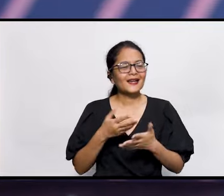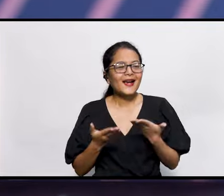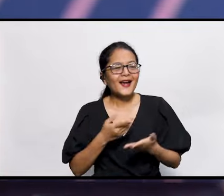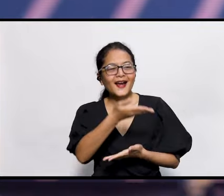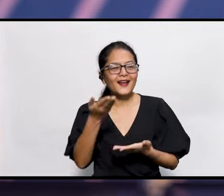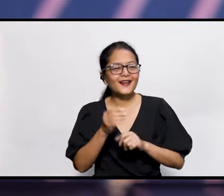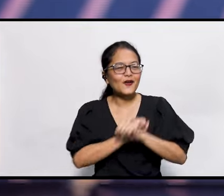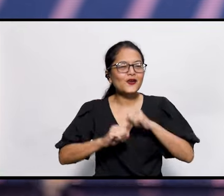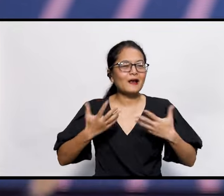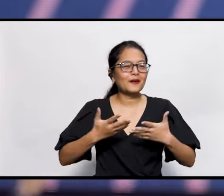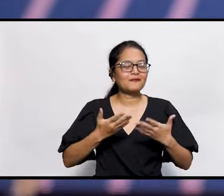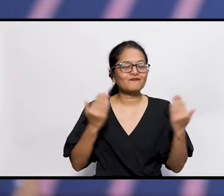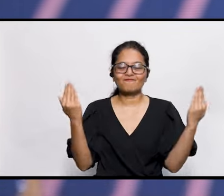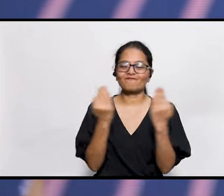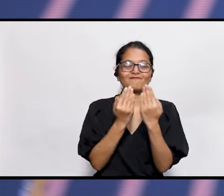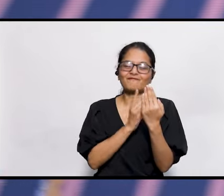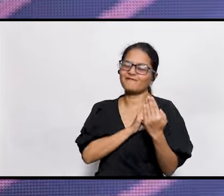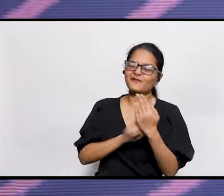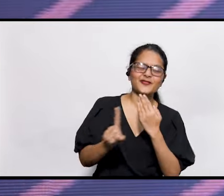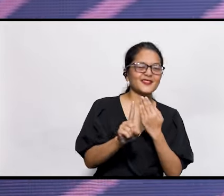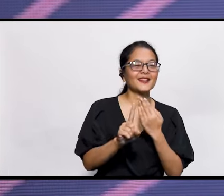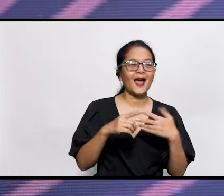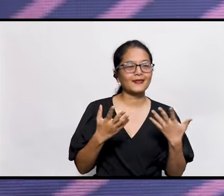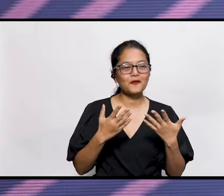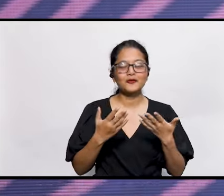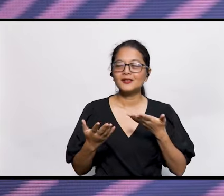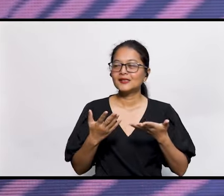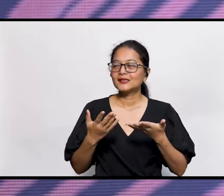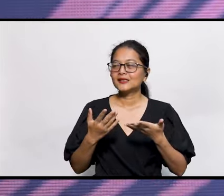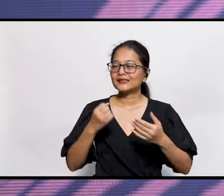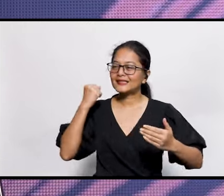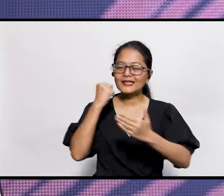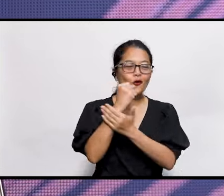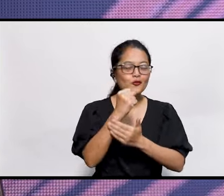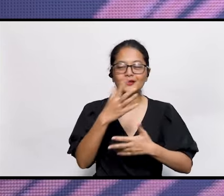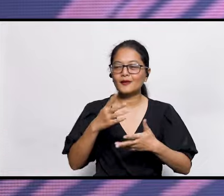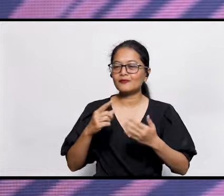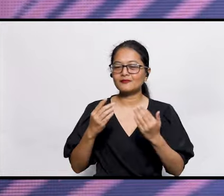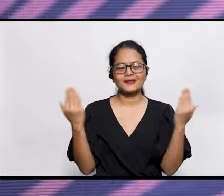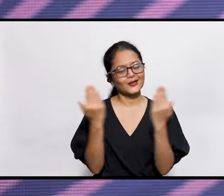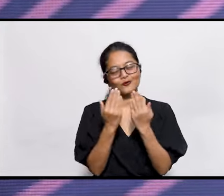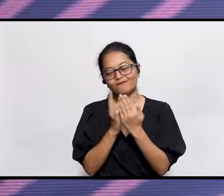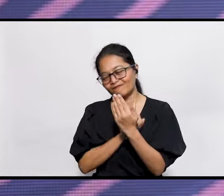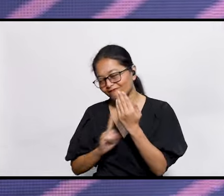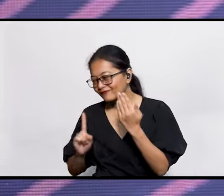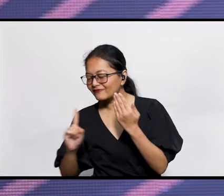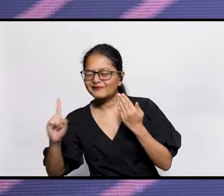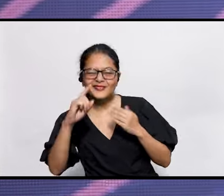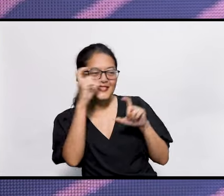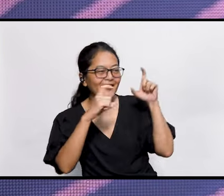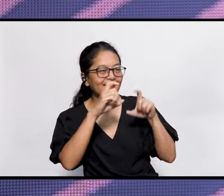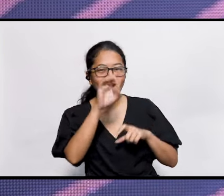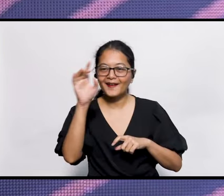untuk terobos tutup itu atau Anda yutan Sudahlah 1 t gua biarin saja Berapa banyak akan coba untuk terobos